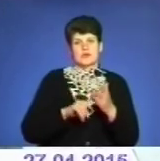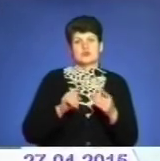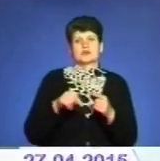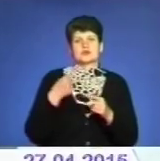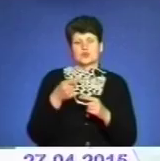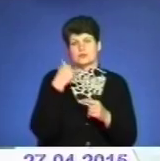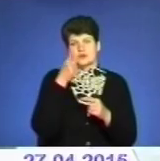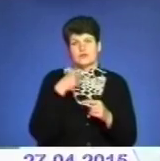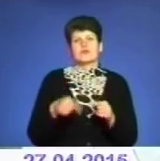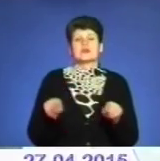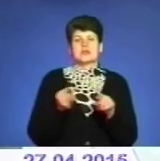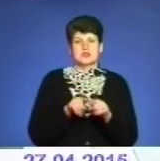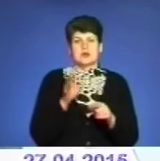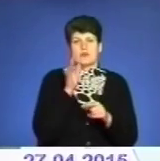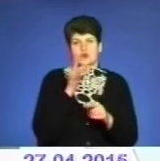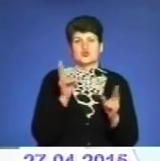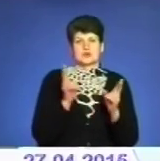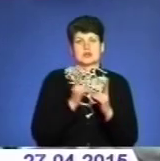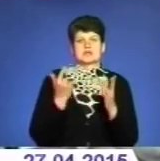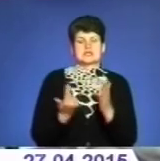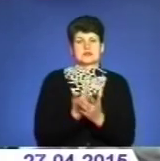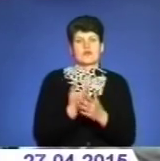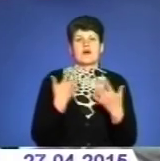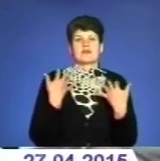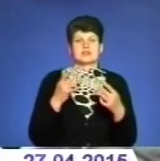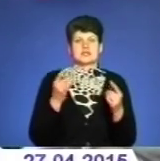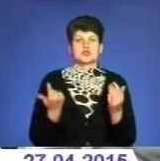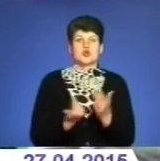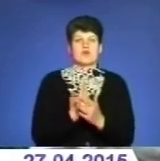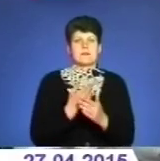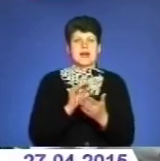року у тій же порі вони зустрінуться знову, але уже із новим репертуаром.